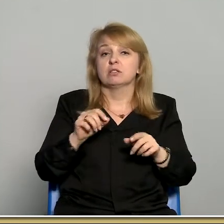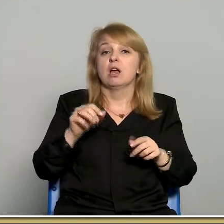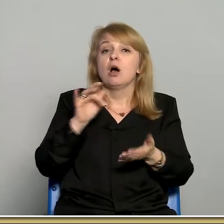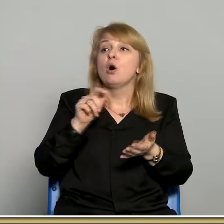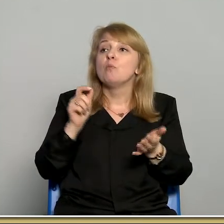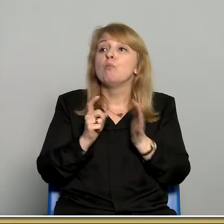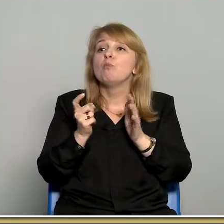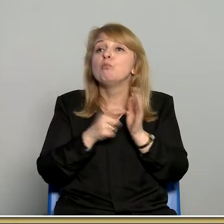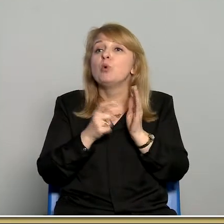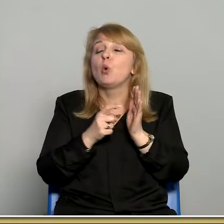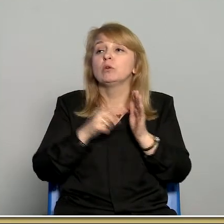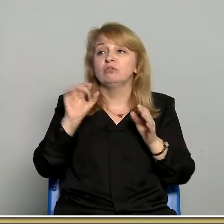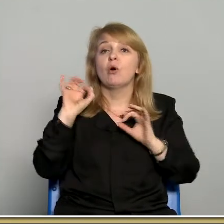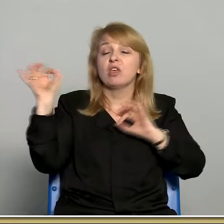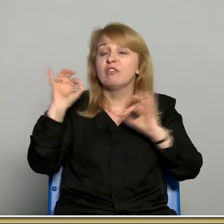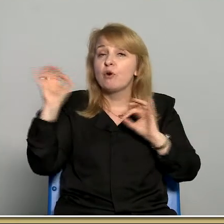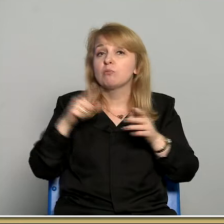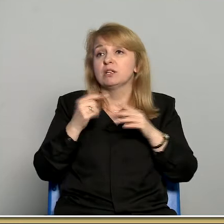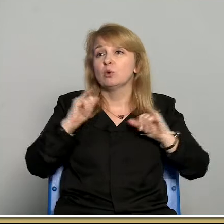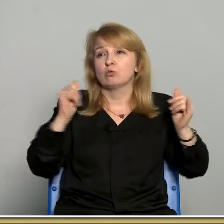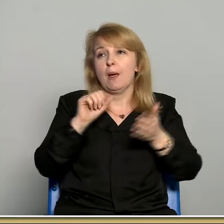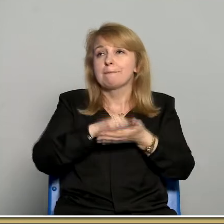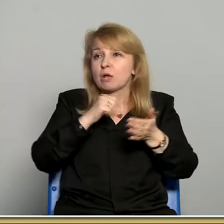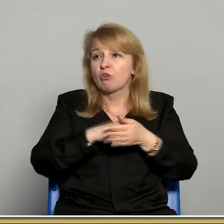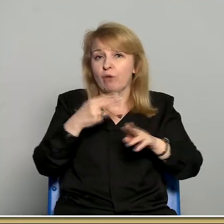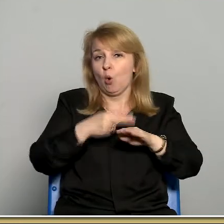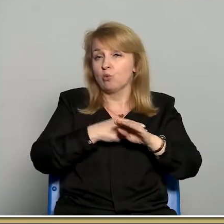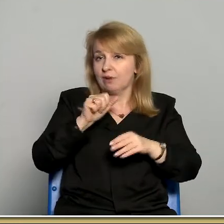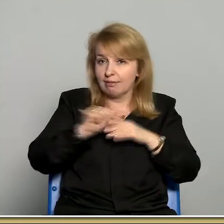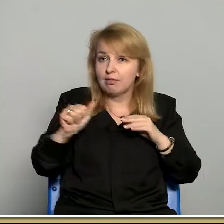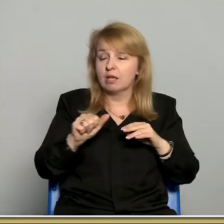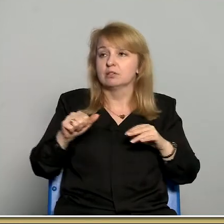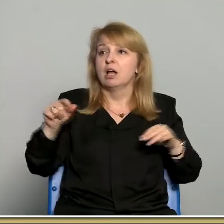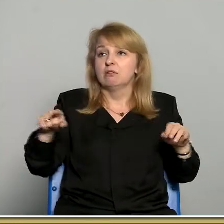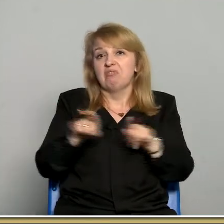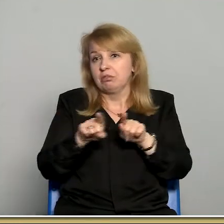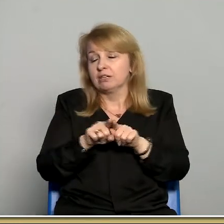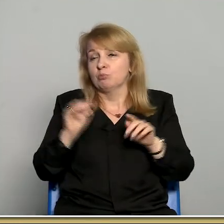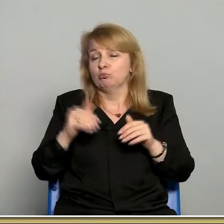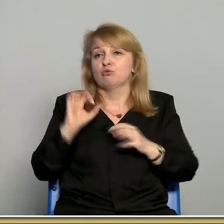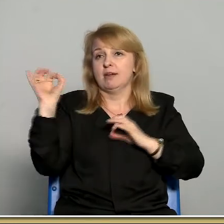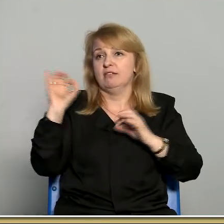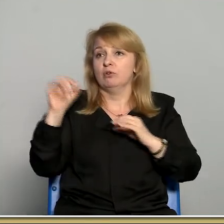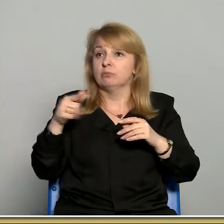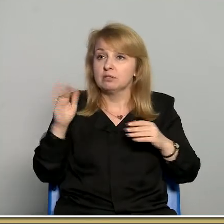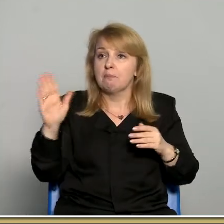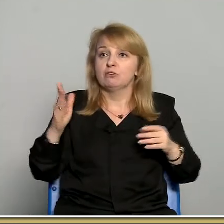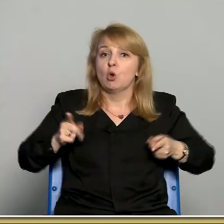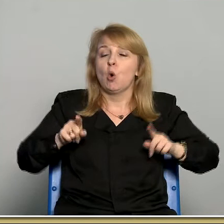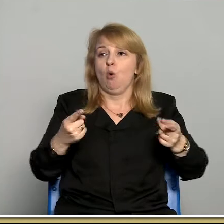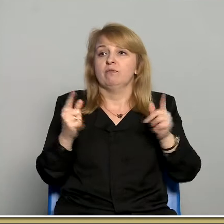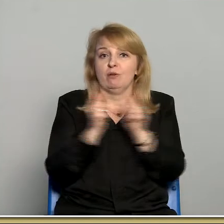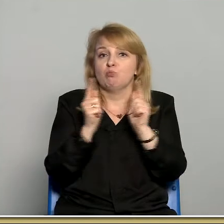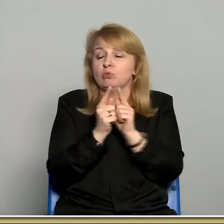czy punkty mazowieckiej jednostki, które są w poszczególnych częściach województwa, z chęcią organizują tego rodzaju